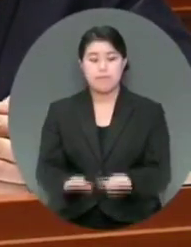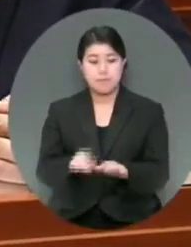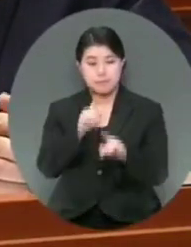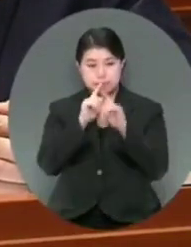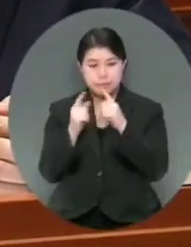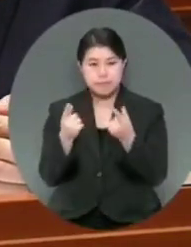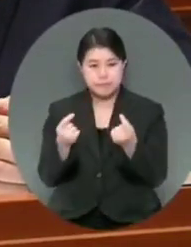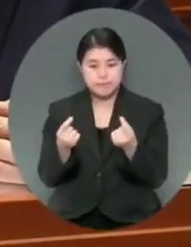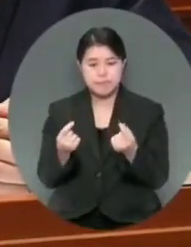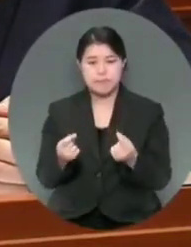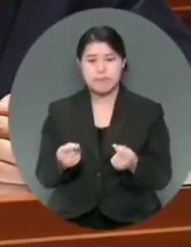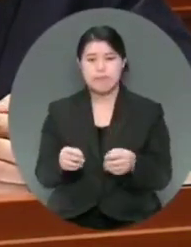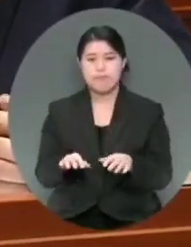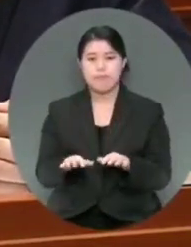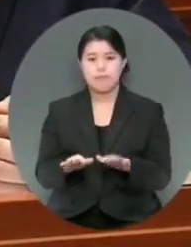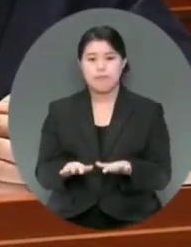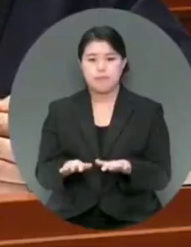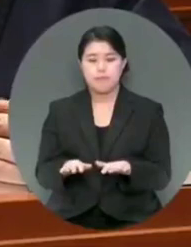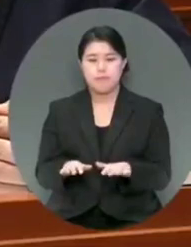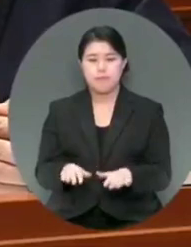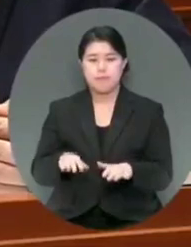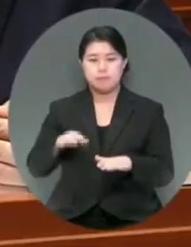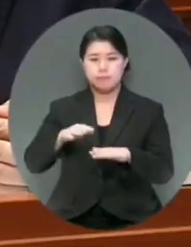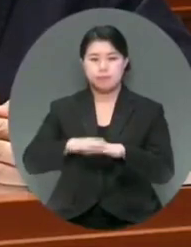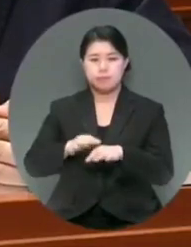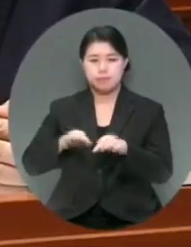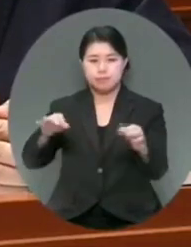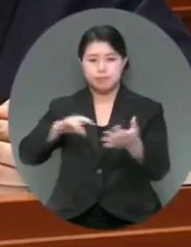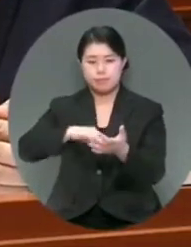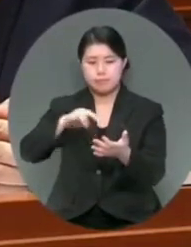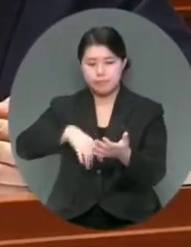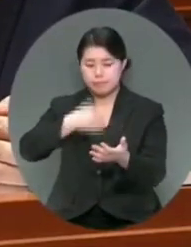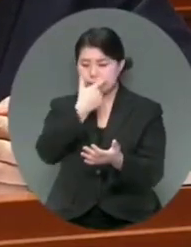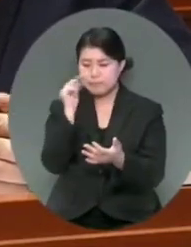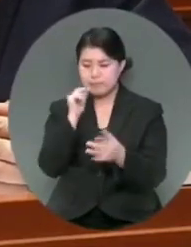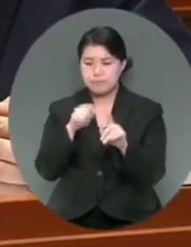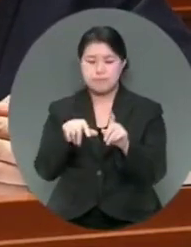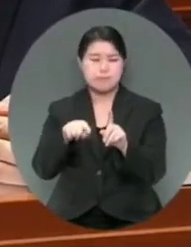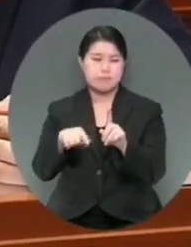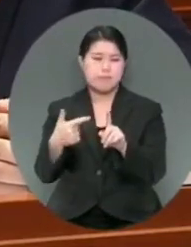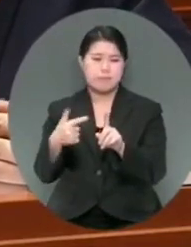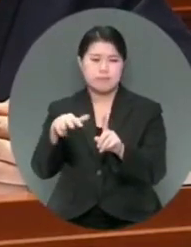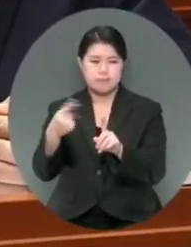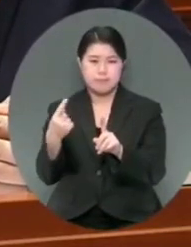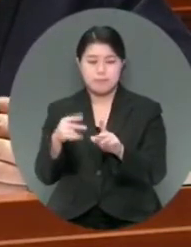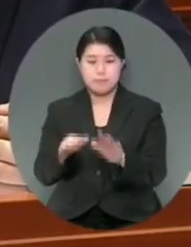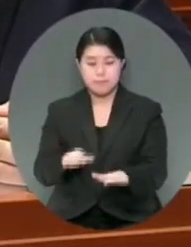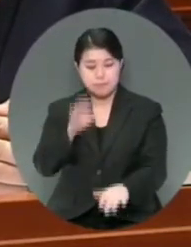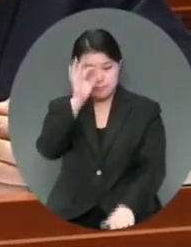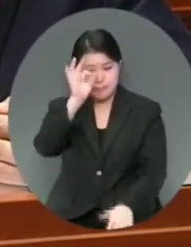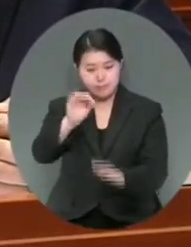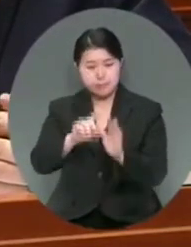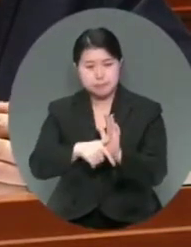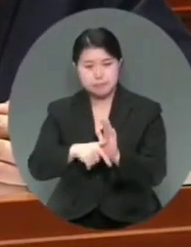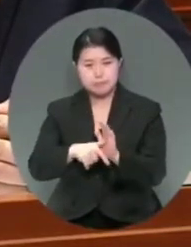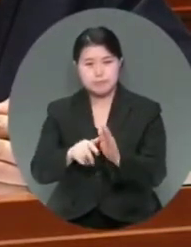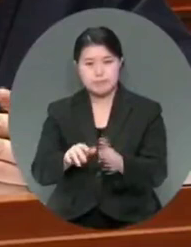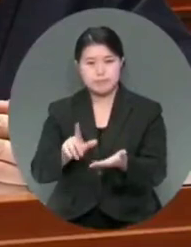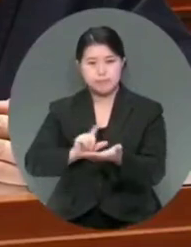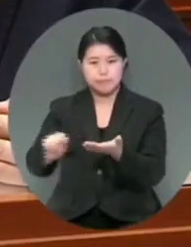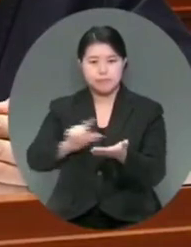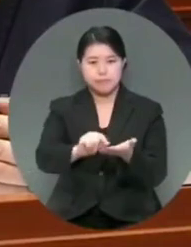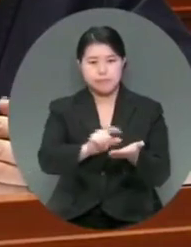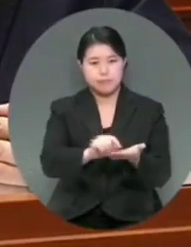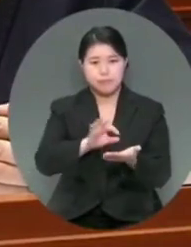말씀하신 바와 같이 전체적인 이제 그 교부세 부족분 11.6조가 되는데요. 지금 현재 저희가 파악한 바로는 전체적인